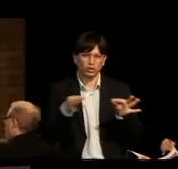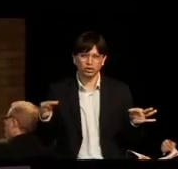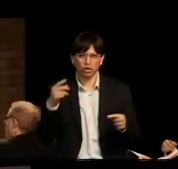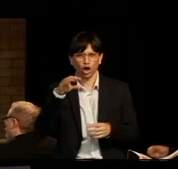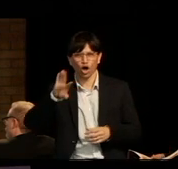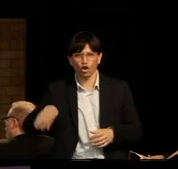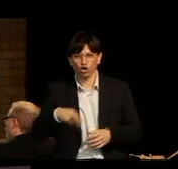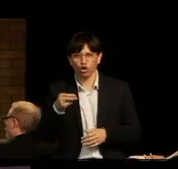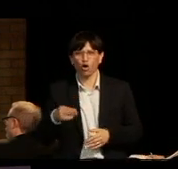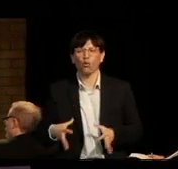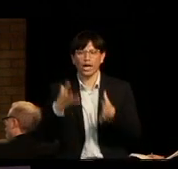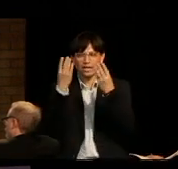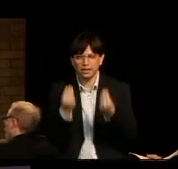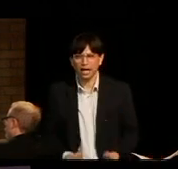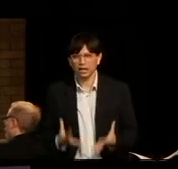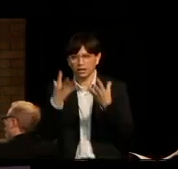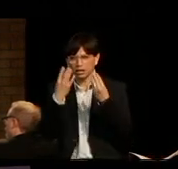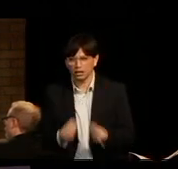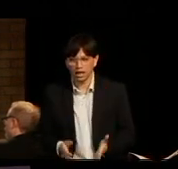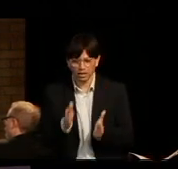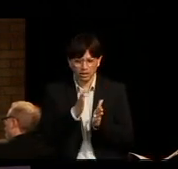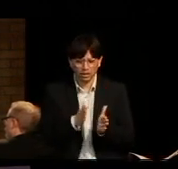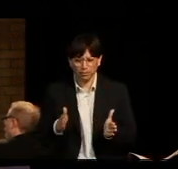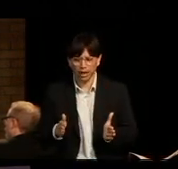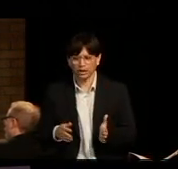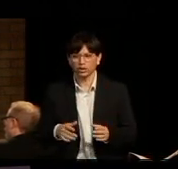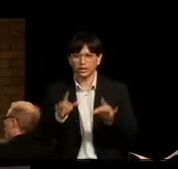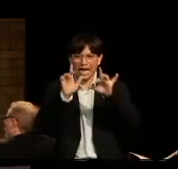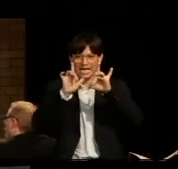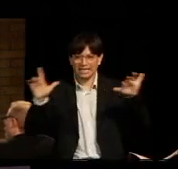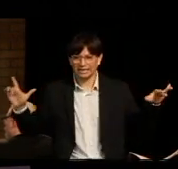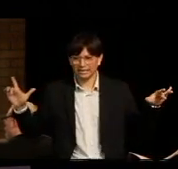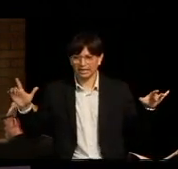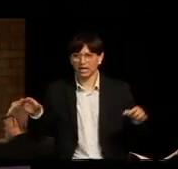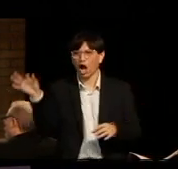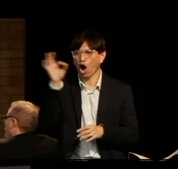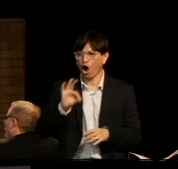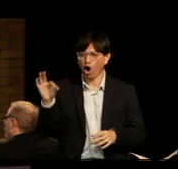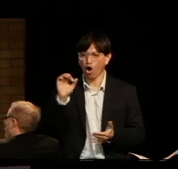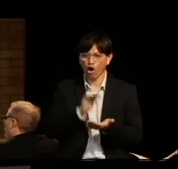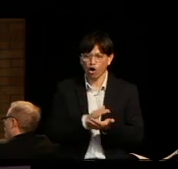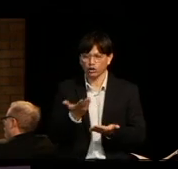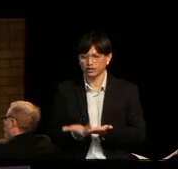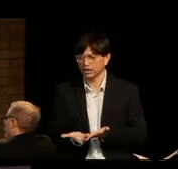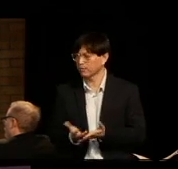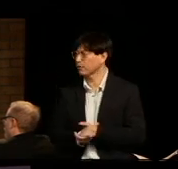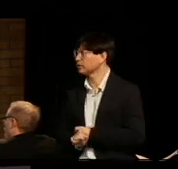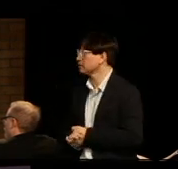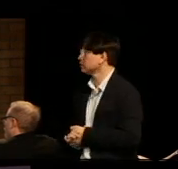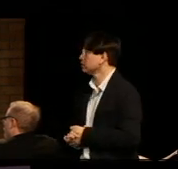tantissimo materiale sia on sia a stampa e sia